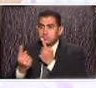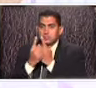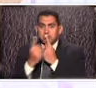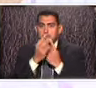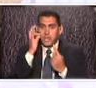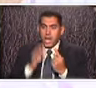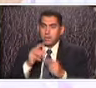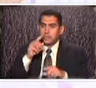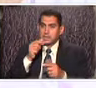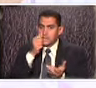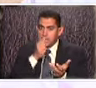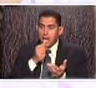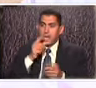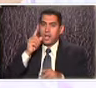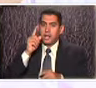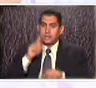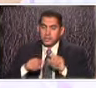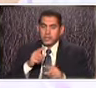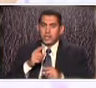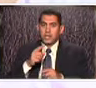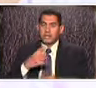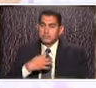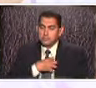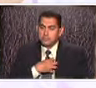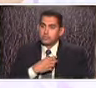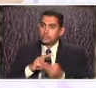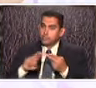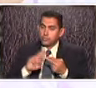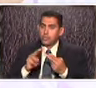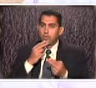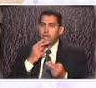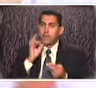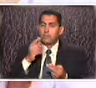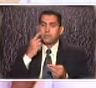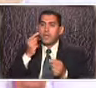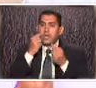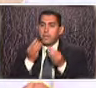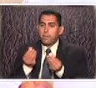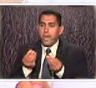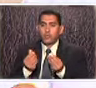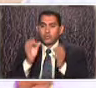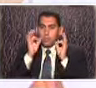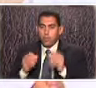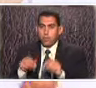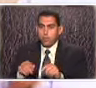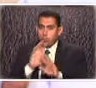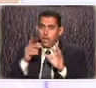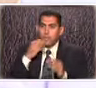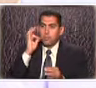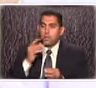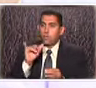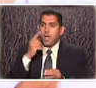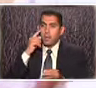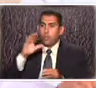ا التعامل مع الواقع على النتاج المادي المحسوس اين ما سمي بالمصلحه